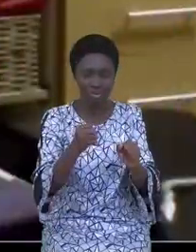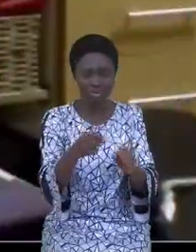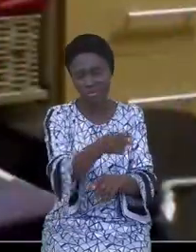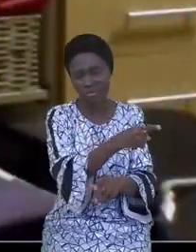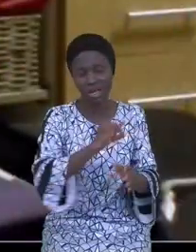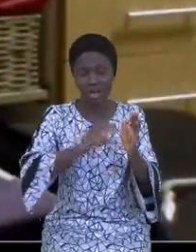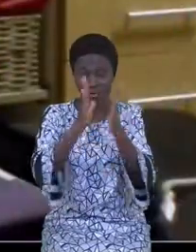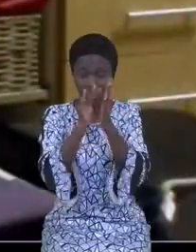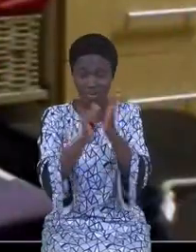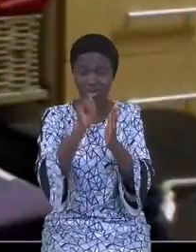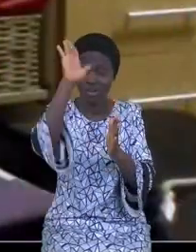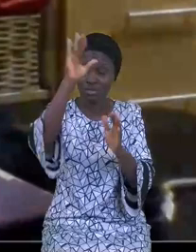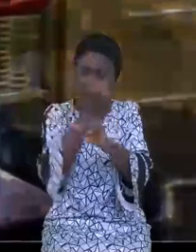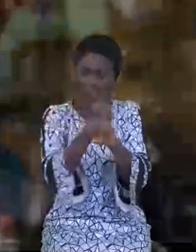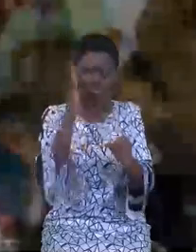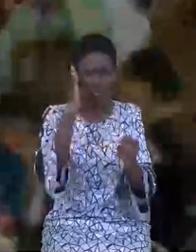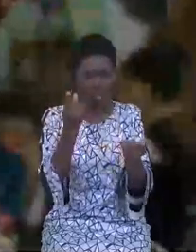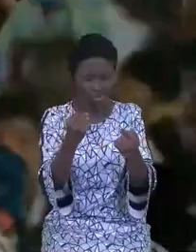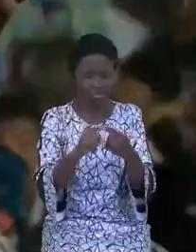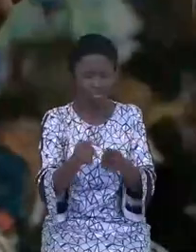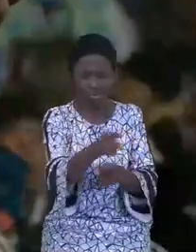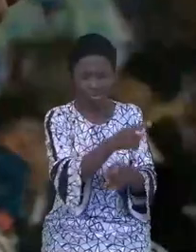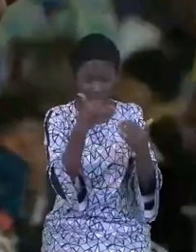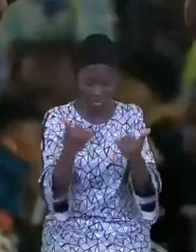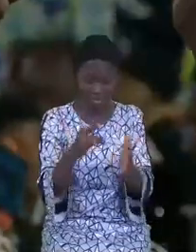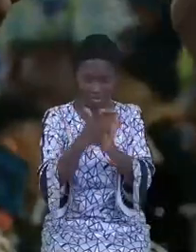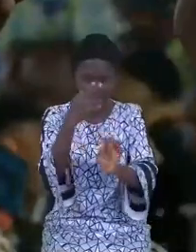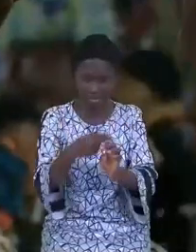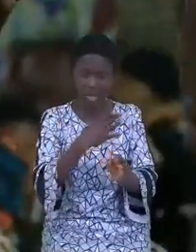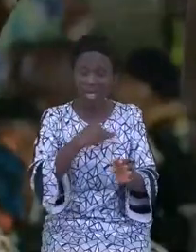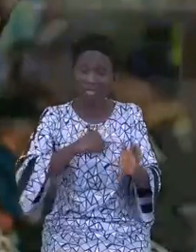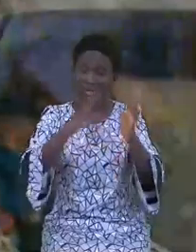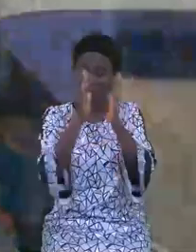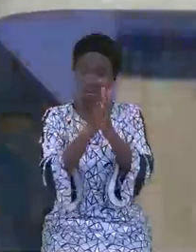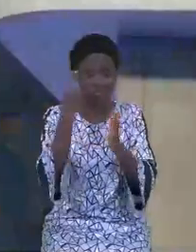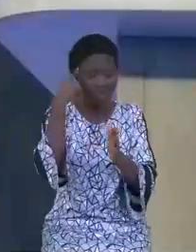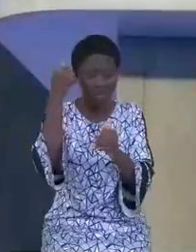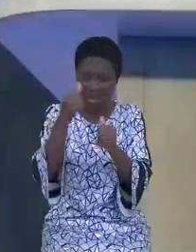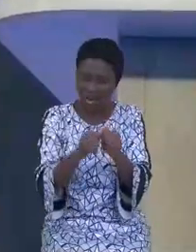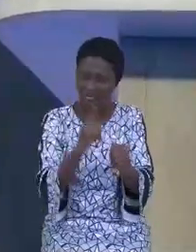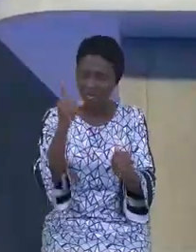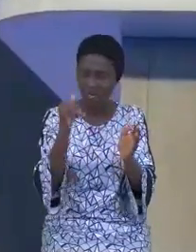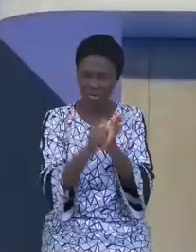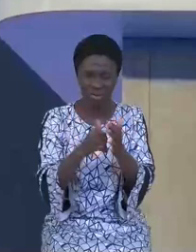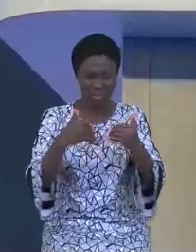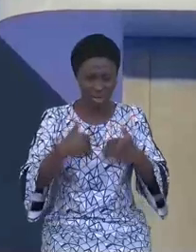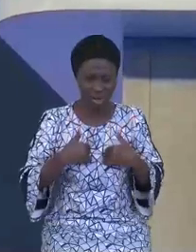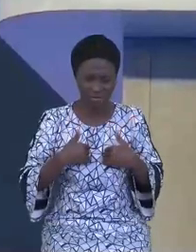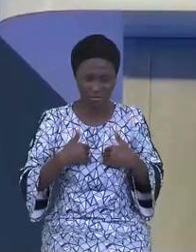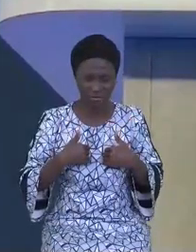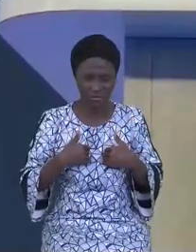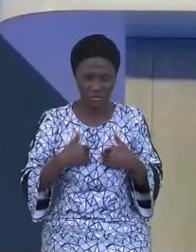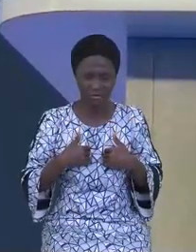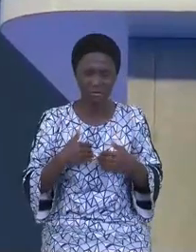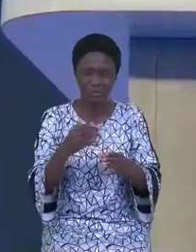parvienne maintenant au nom de Jésus. Et je prie pour tous ceux qui ont